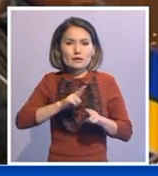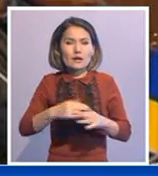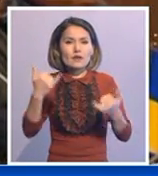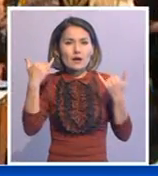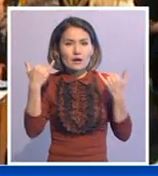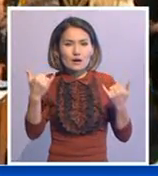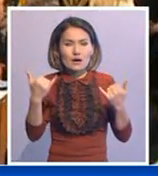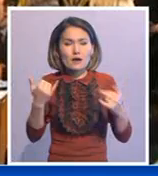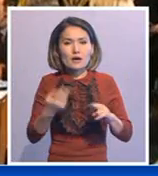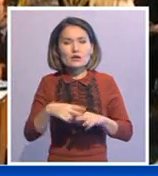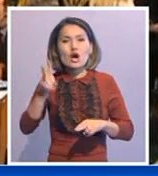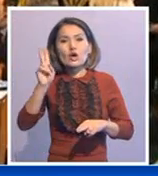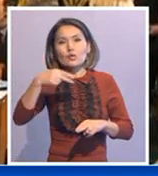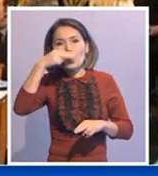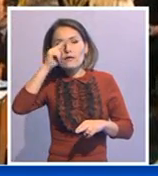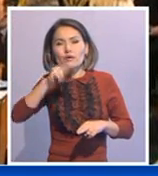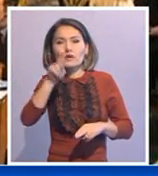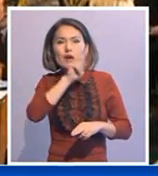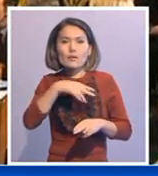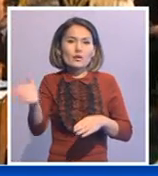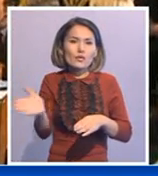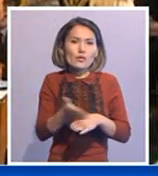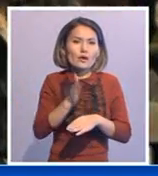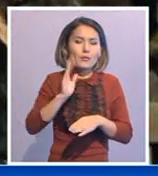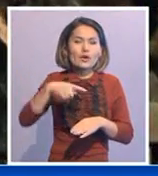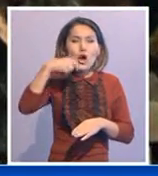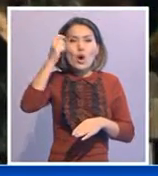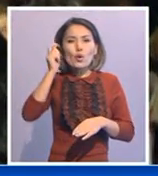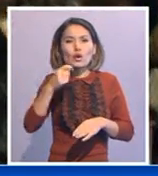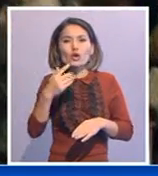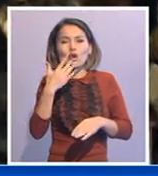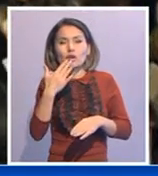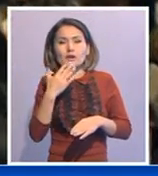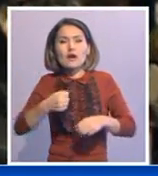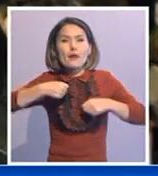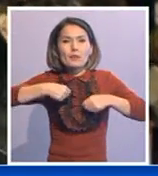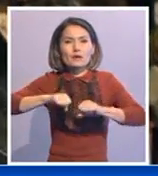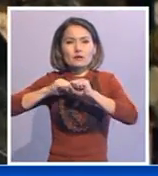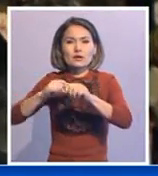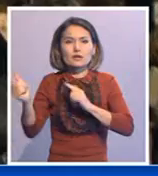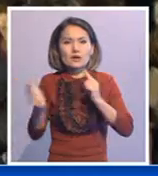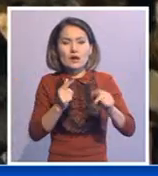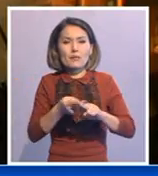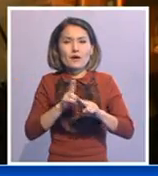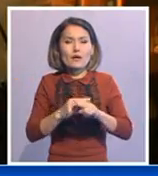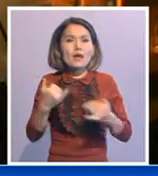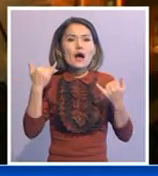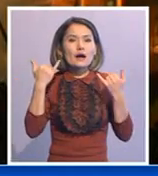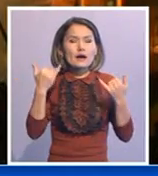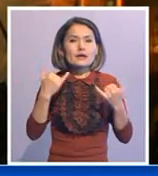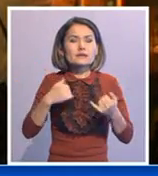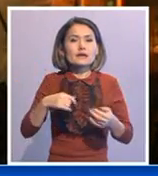баратын айтты. Маңызды келісімде Украинаның ұлттық мүдделері сақталмаған, деді Виктор Янукович. Кездесуге жарты сағат кешігіп барған оппозиция